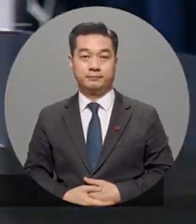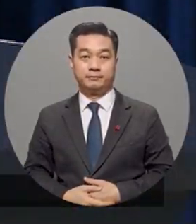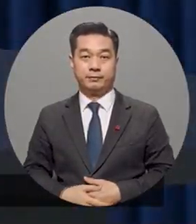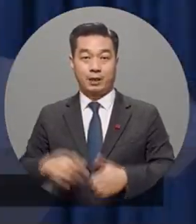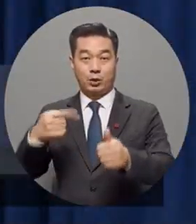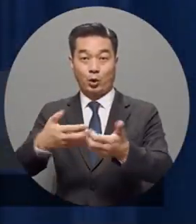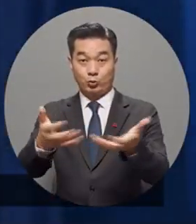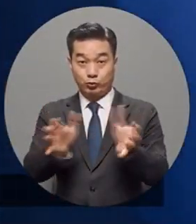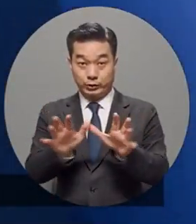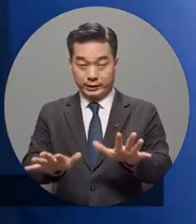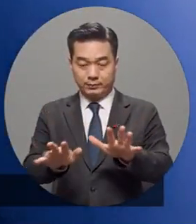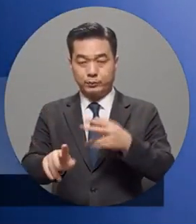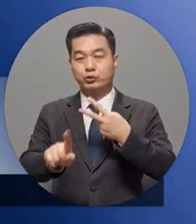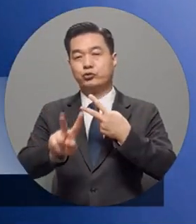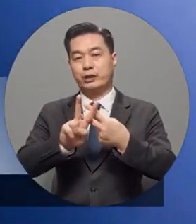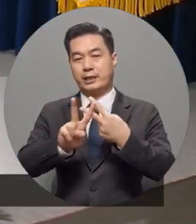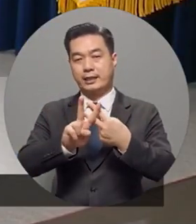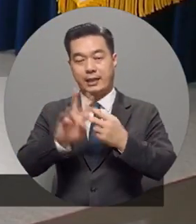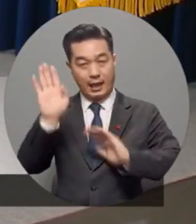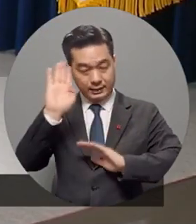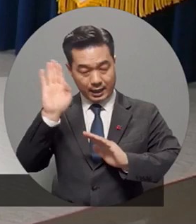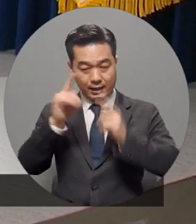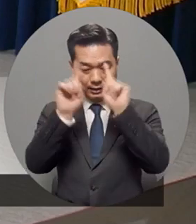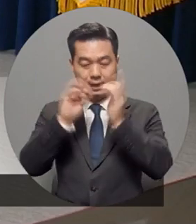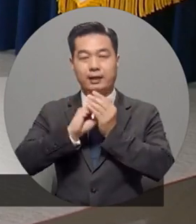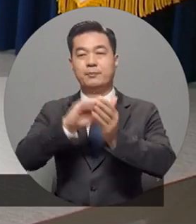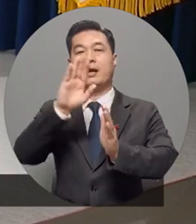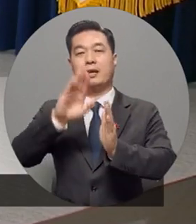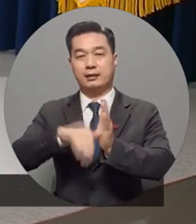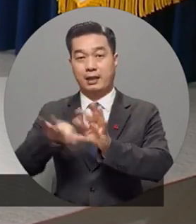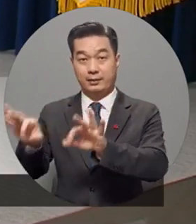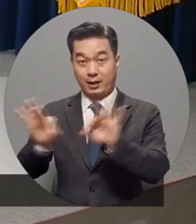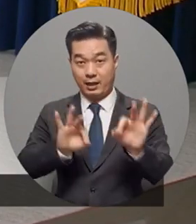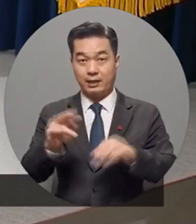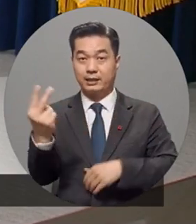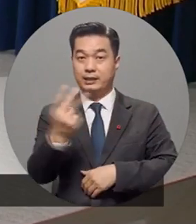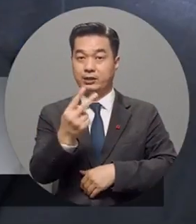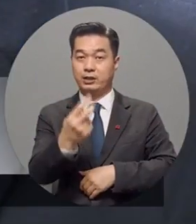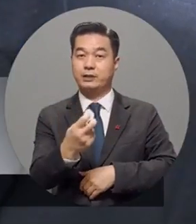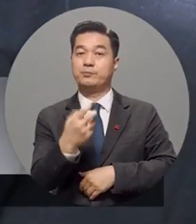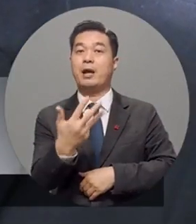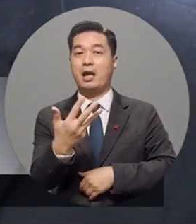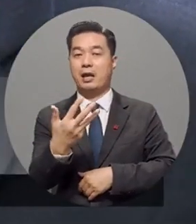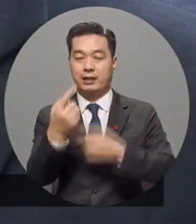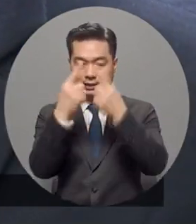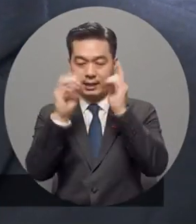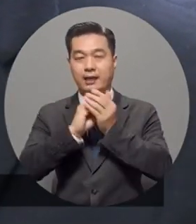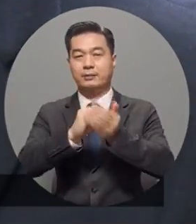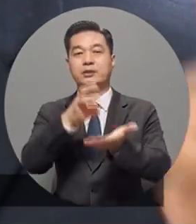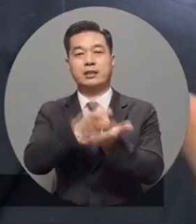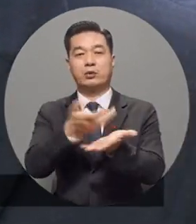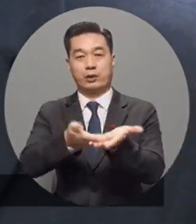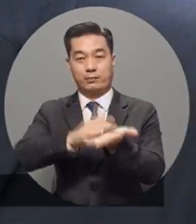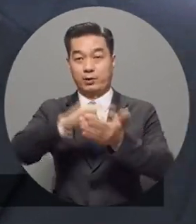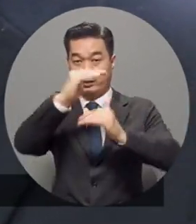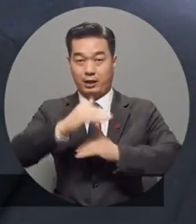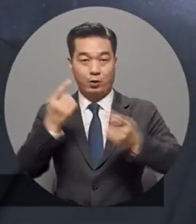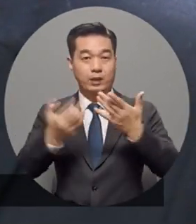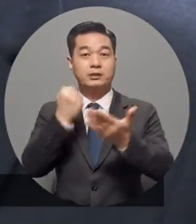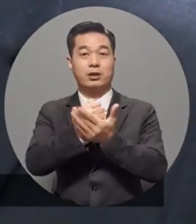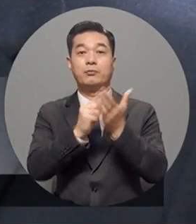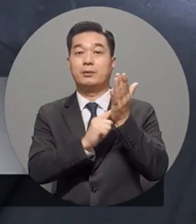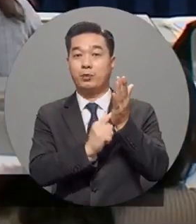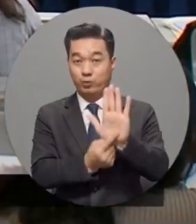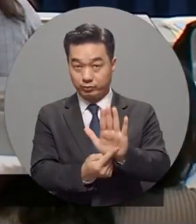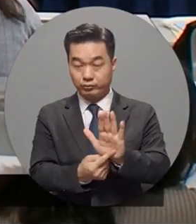교육부가 현재 중학교 2학년 학생의 대학 입시부터 적용되는 2028 대학 입시 제도 개편안을 오늘 확정했습니다.